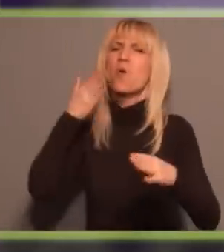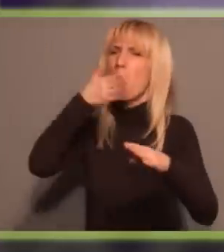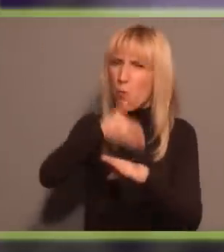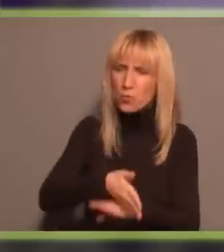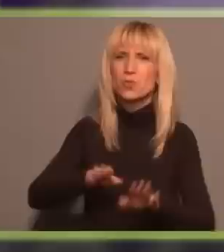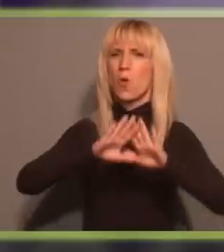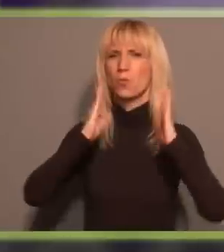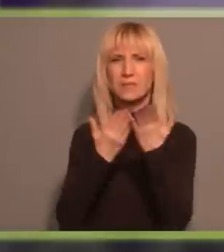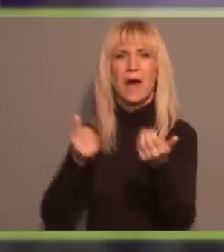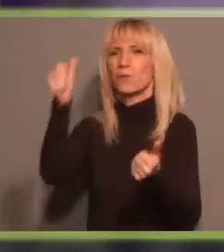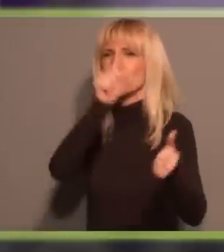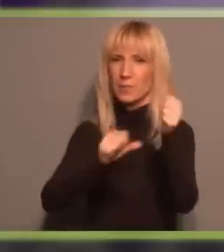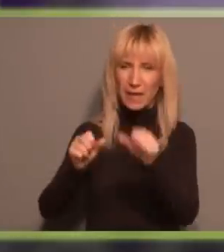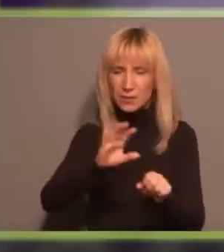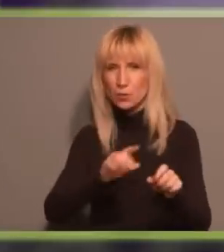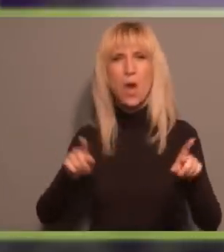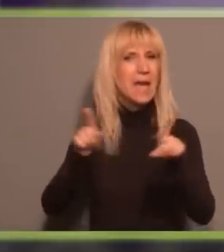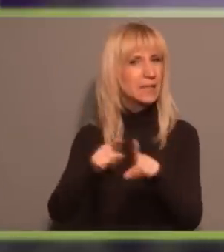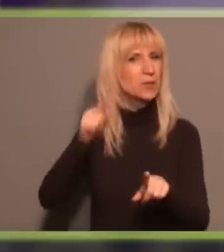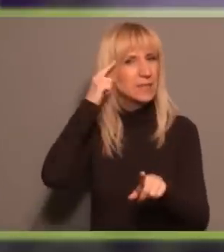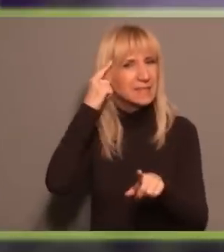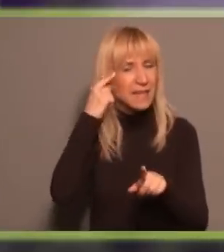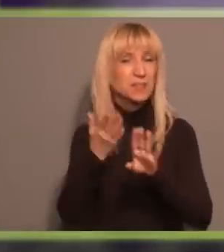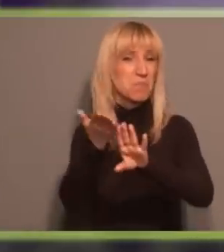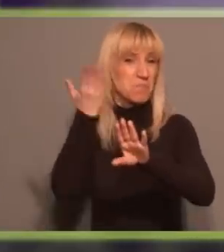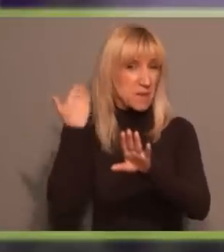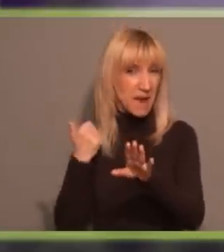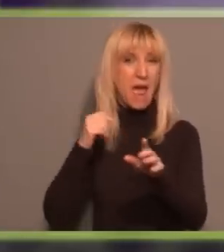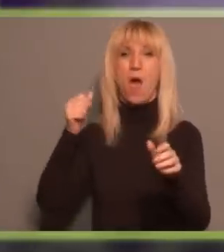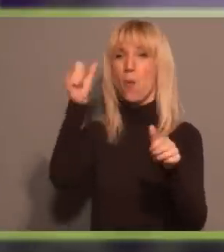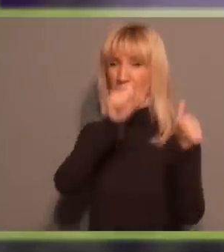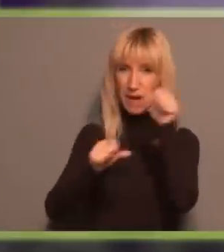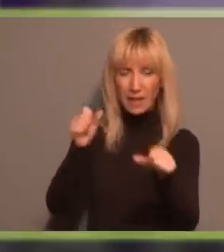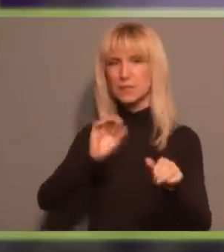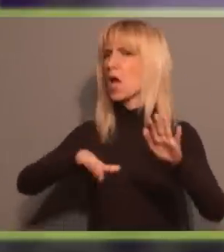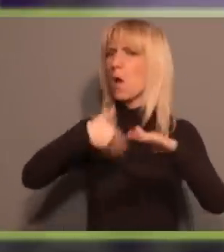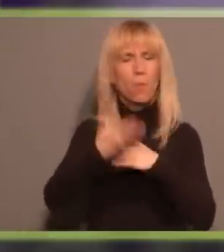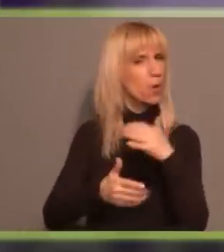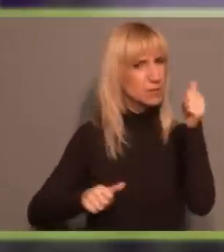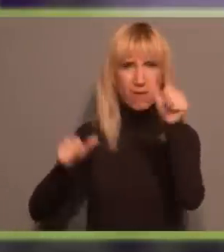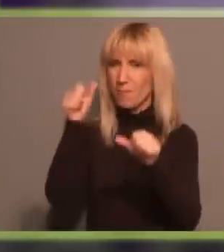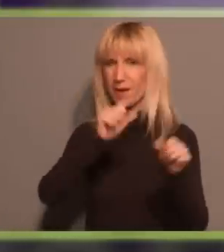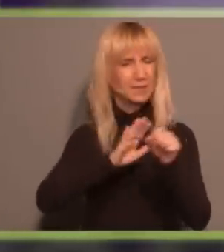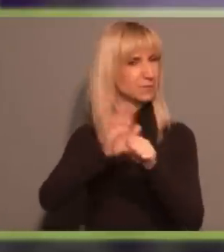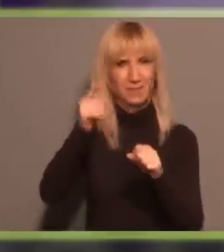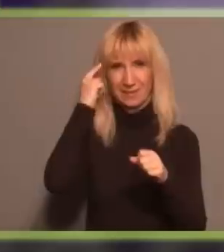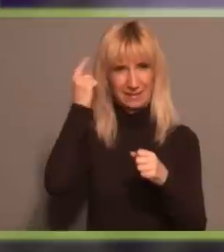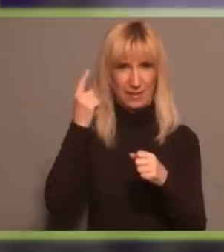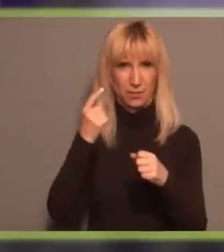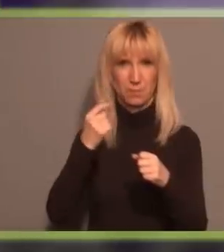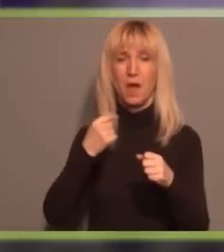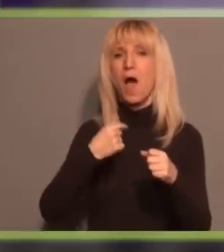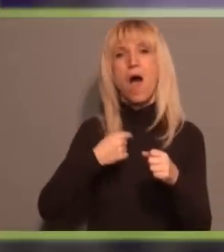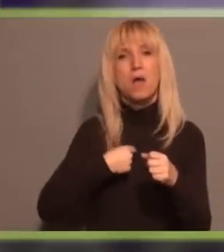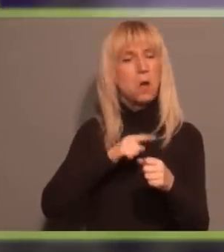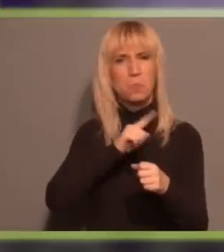1999. godine. Sećam se, sve sećam se i kad sam ušla i u salu operaciju, sve sećam se kako bio pre operacije, sećam se i posle operacije.